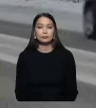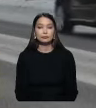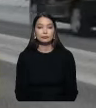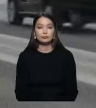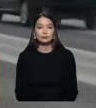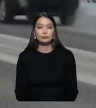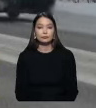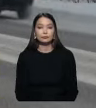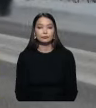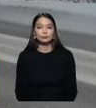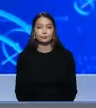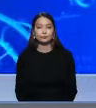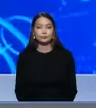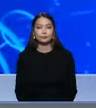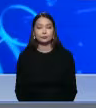Аракымжанов, «Астана Таймс».